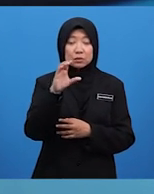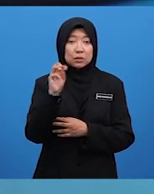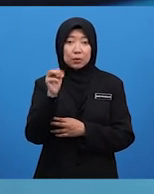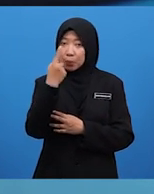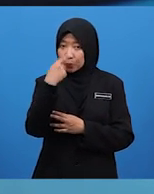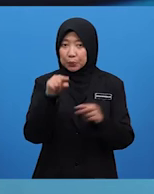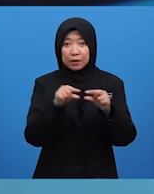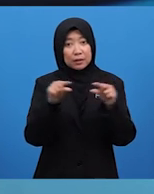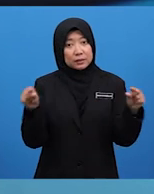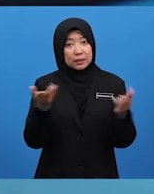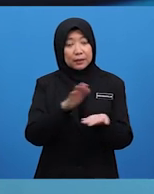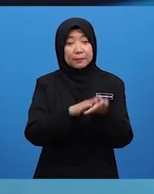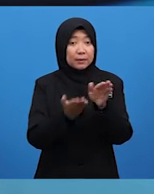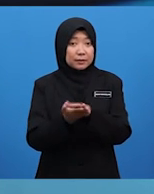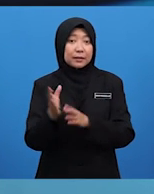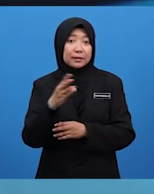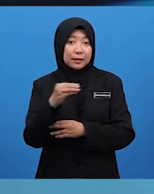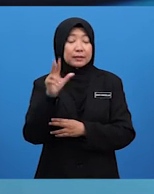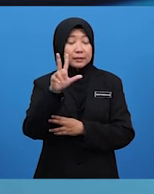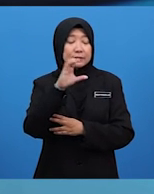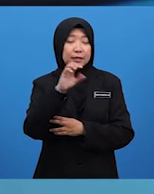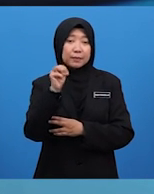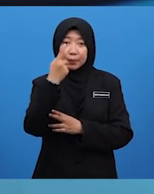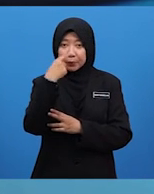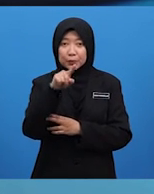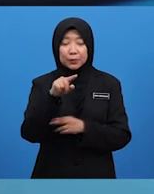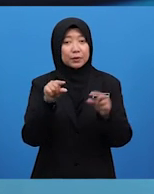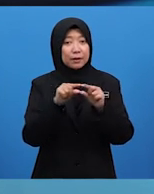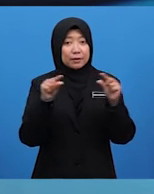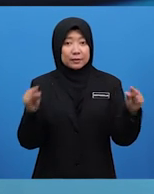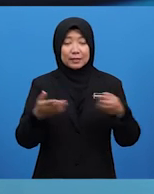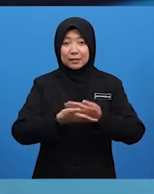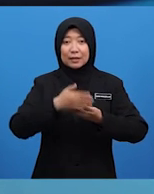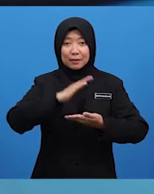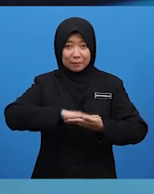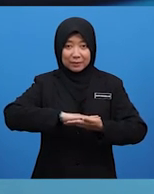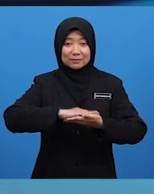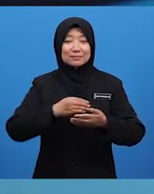untuk garisan lipatan dan 3 cm untuk garis kelepek.